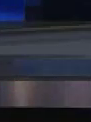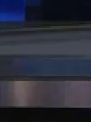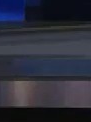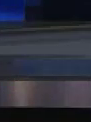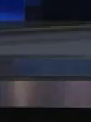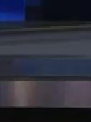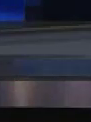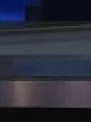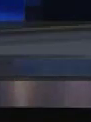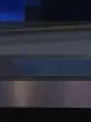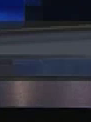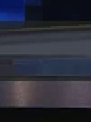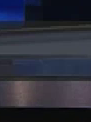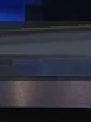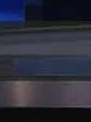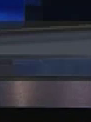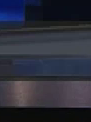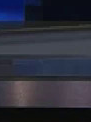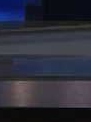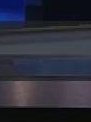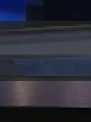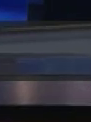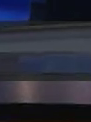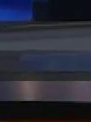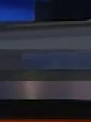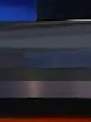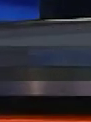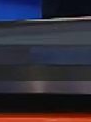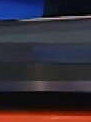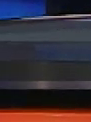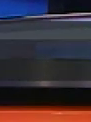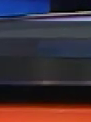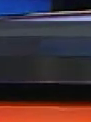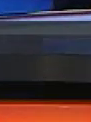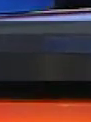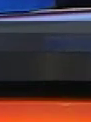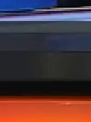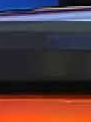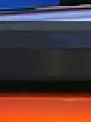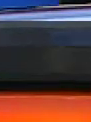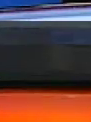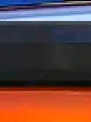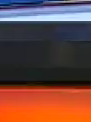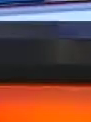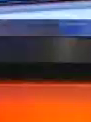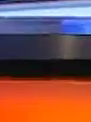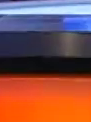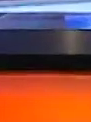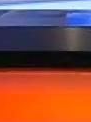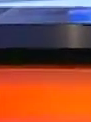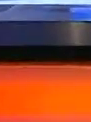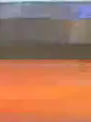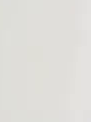שעשתה הכנסת השבוע, נהיה כאן שוב גם בשבוע הבא עם עוד חקיקה ועבודה פרלמנטרית במשכן. להתראות.